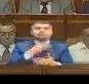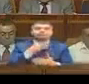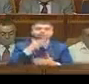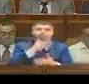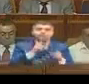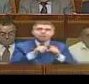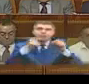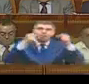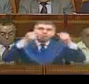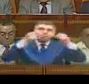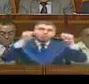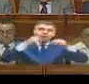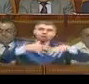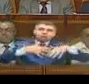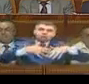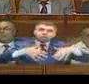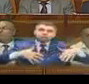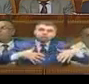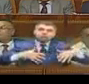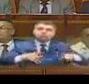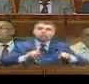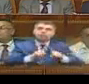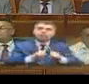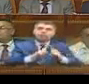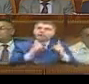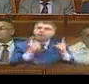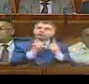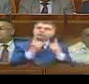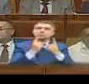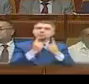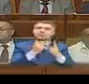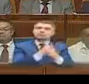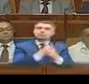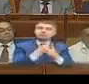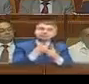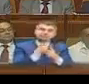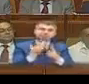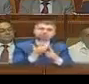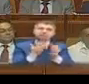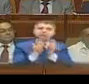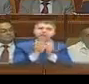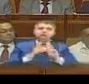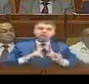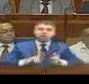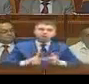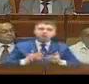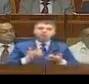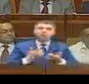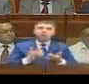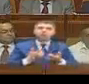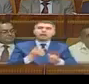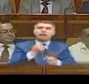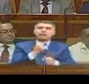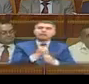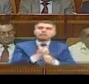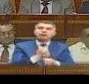للمطالبة طبعا بالشغل والسكن والصحة ومحاربة الفساد. علاش؟ لأننا عندنا واحد النموذج